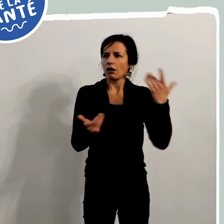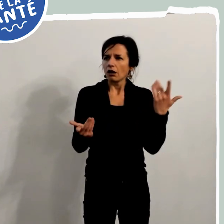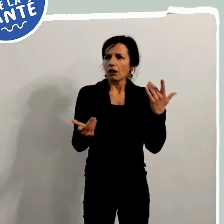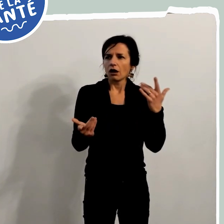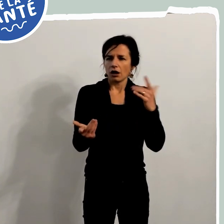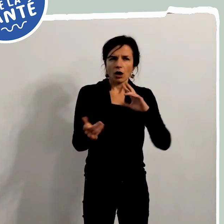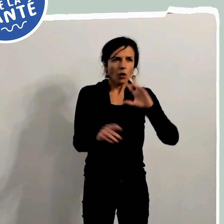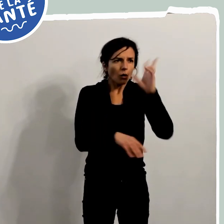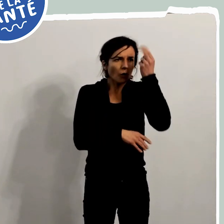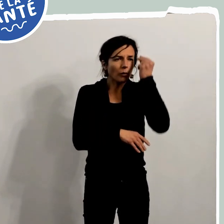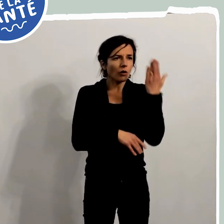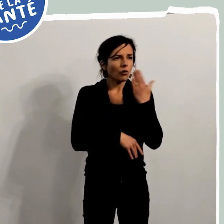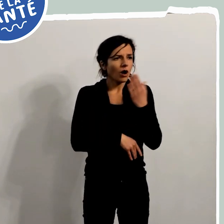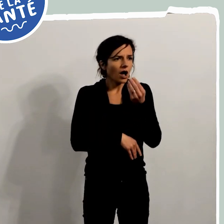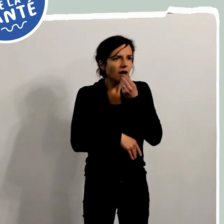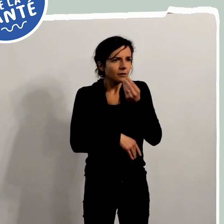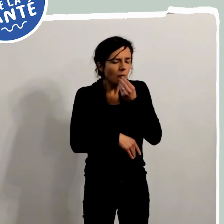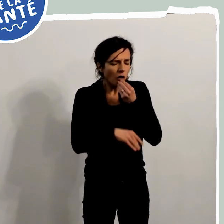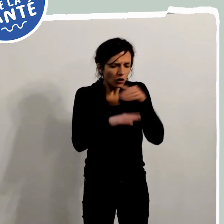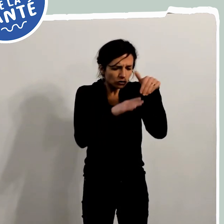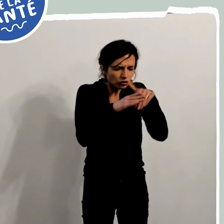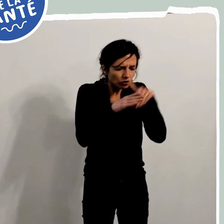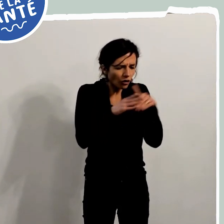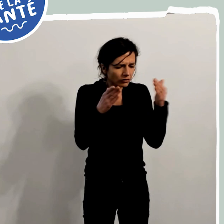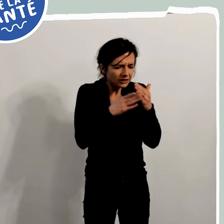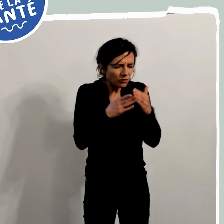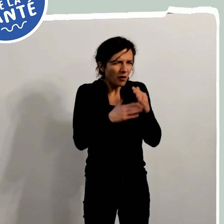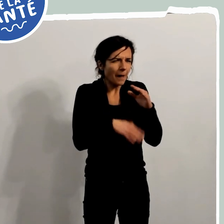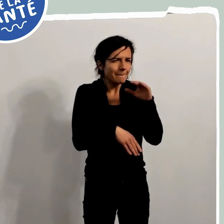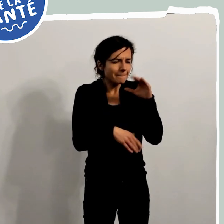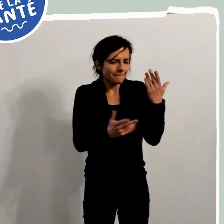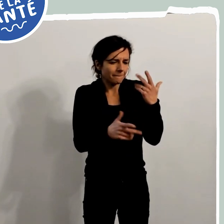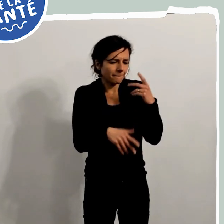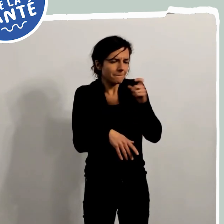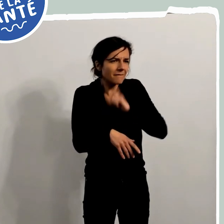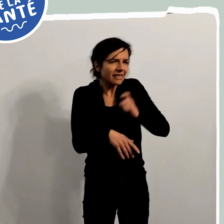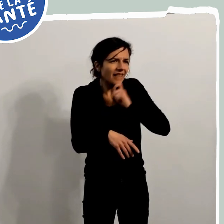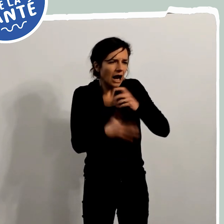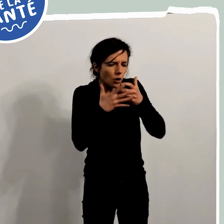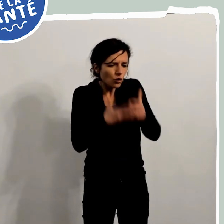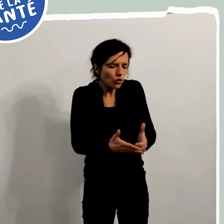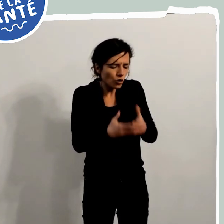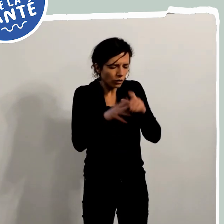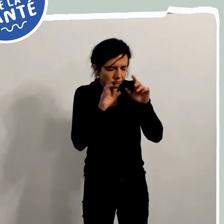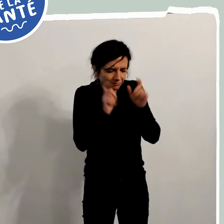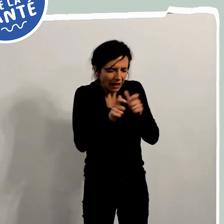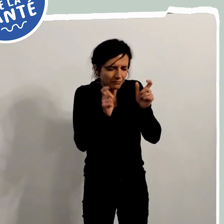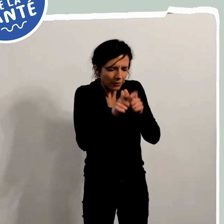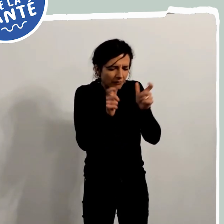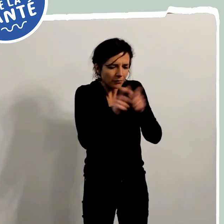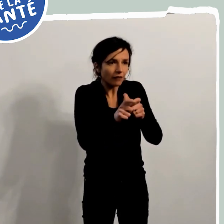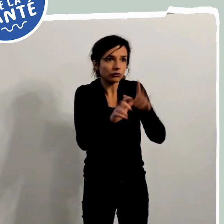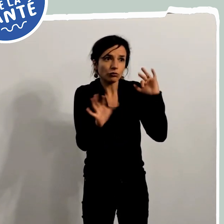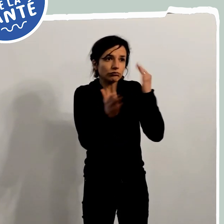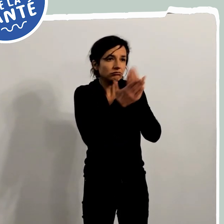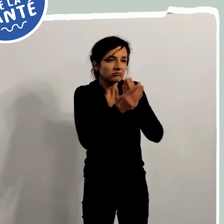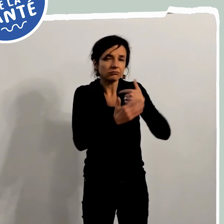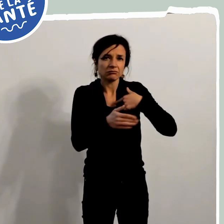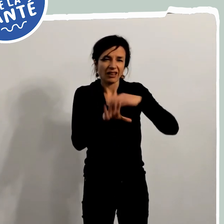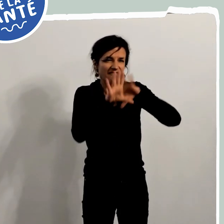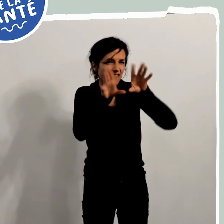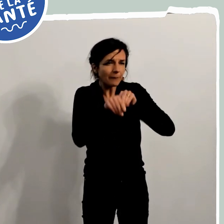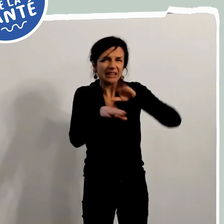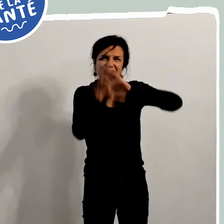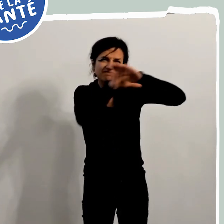la composition d'un aliment, ce que c'est que des métaux lourds. Depuis une 20aine d'années, j'arrêtais pas de sensibiliser mon entourage et de